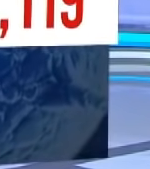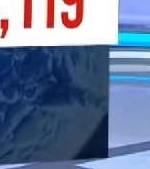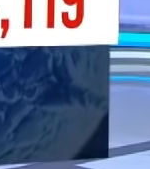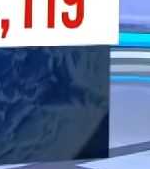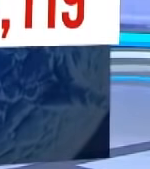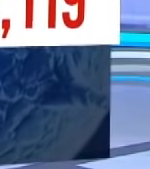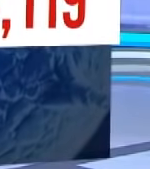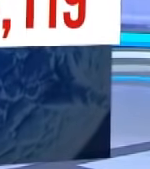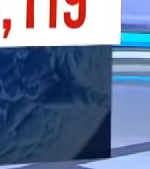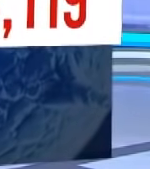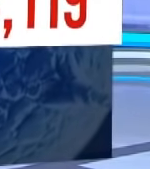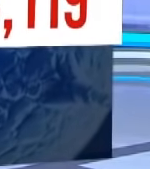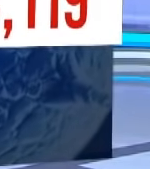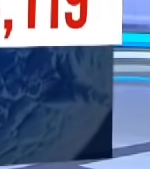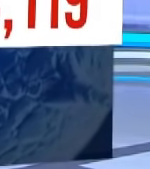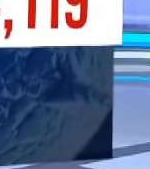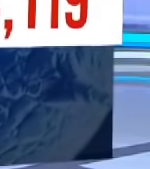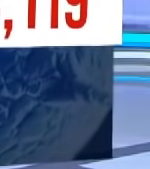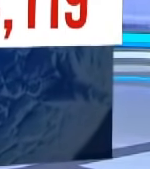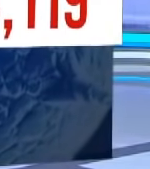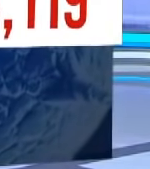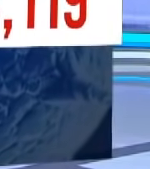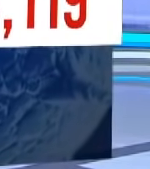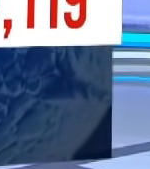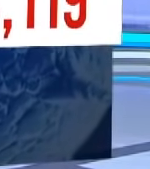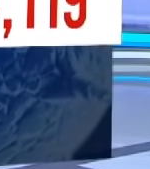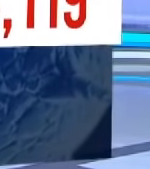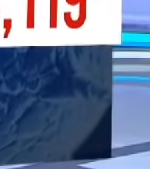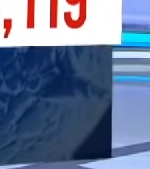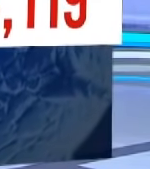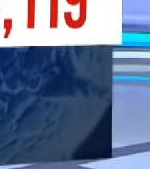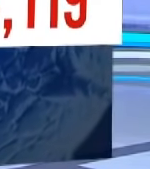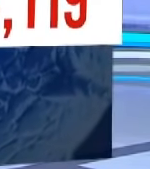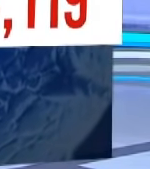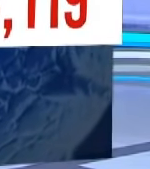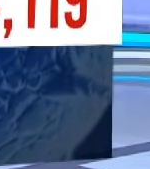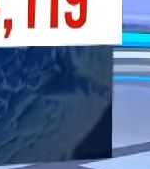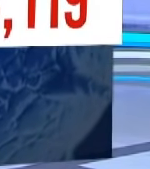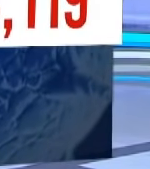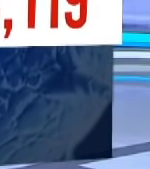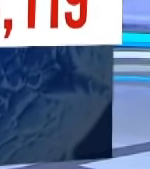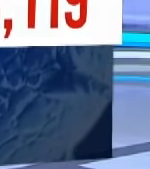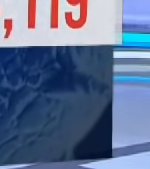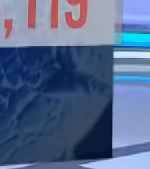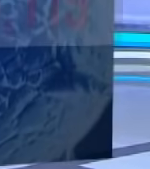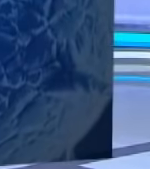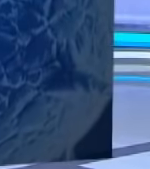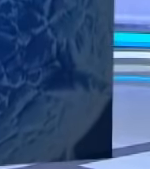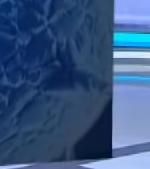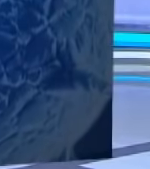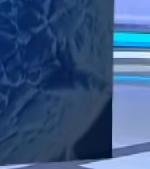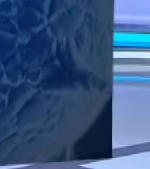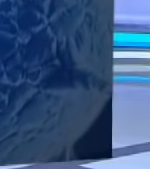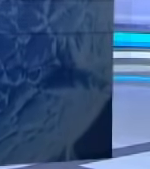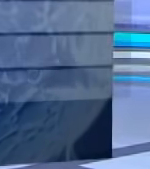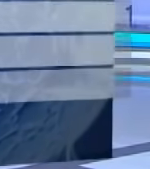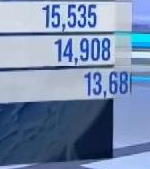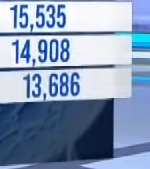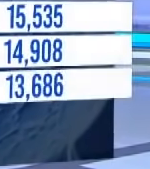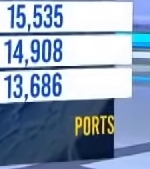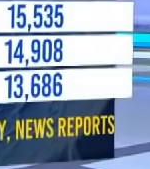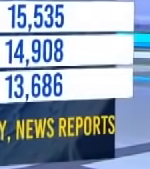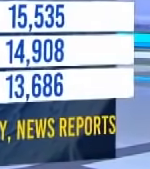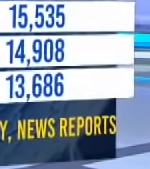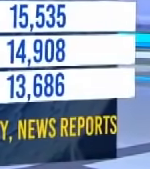646,968 ang recoveries. Ayon sa DOH, 5 laboratorio ang hindi nakapagsumiti ng datos. Mula naman sa panglabing isa